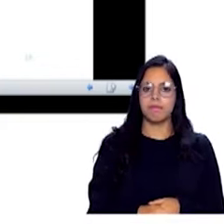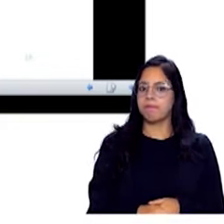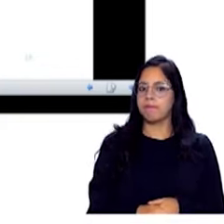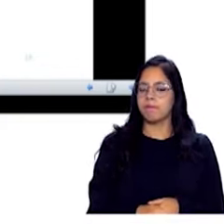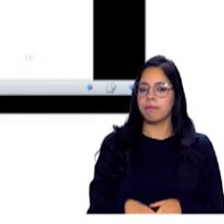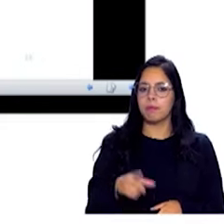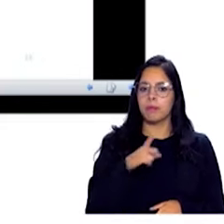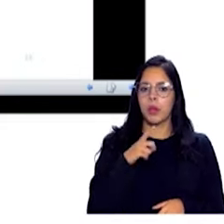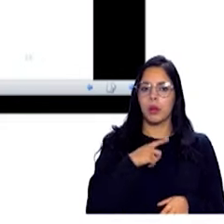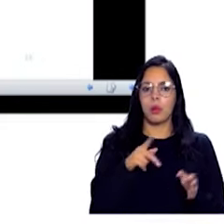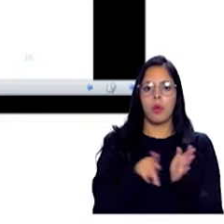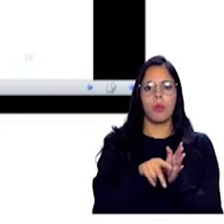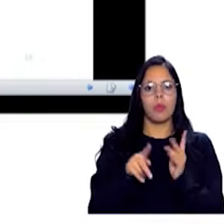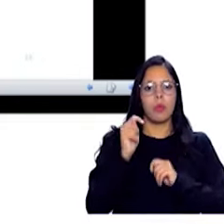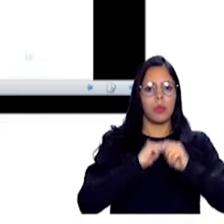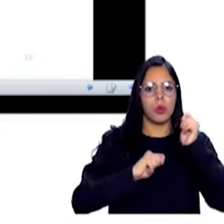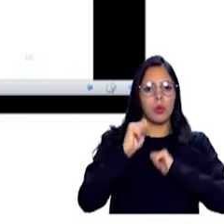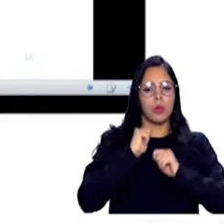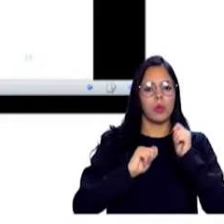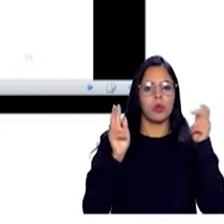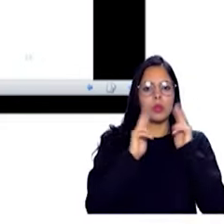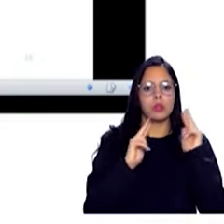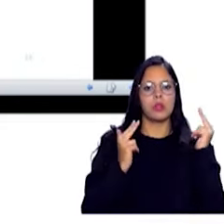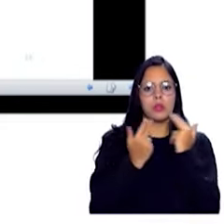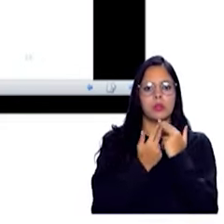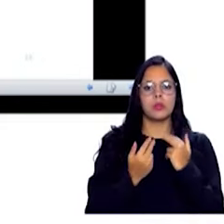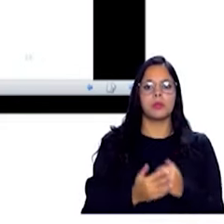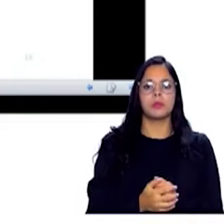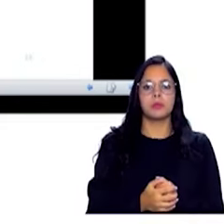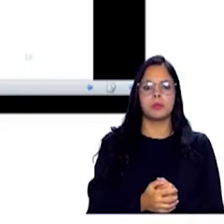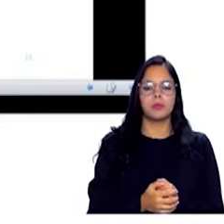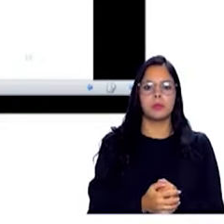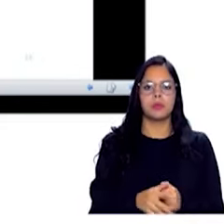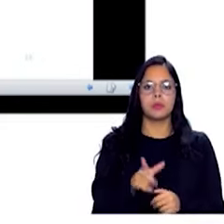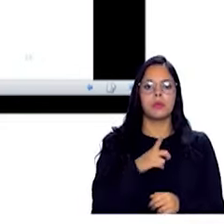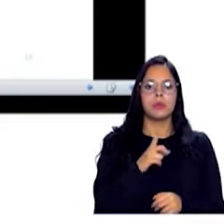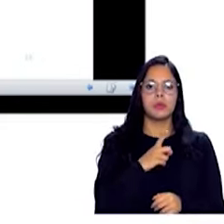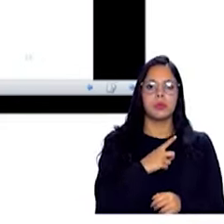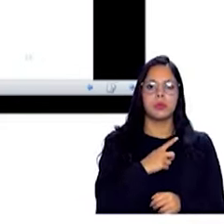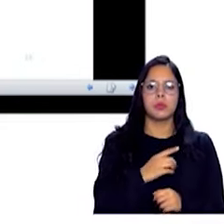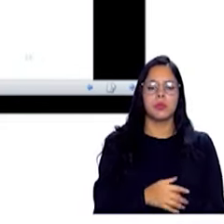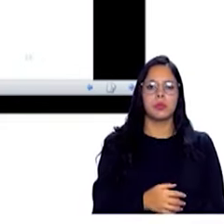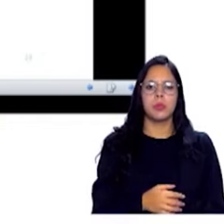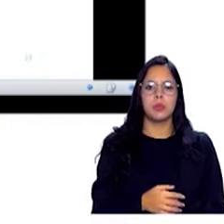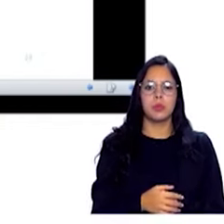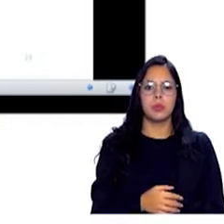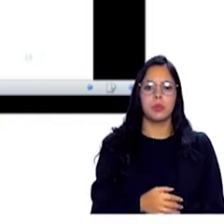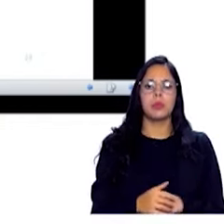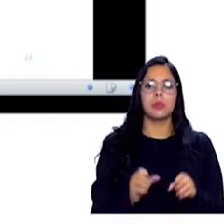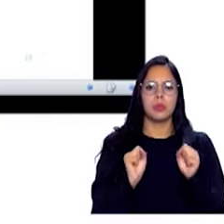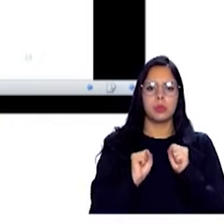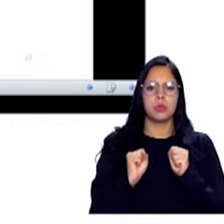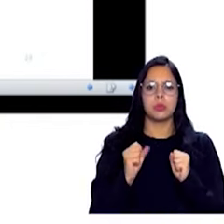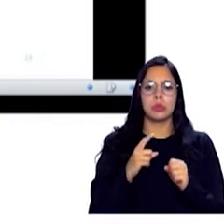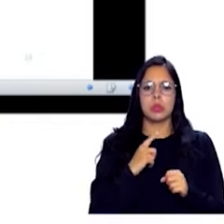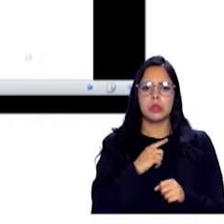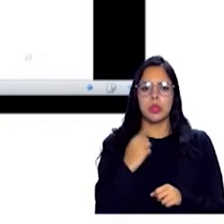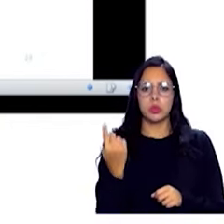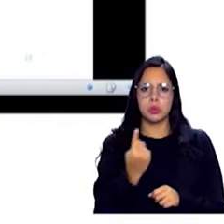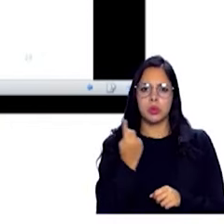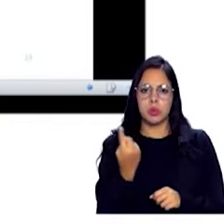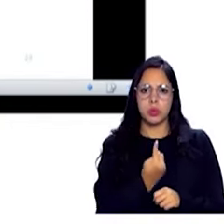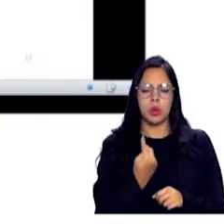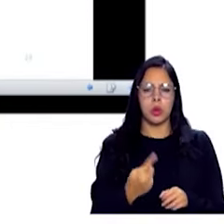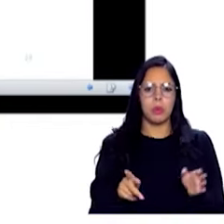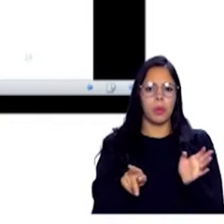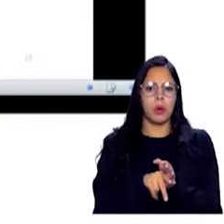riguarda qualsiasi questione di diritto anche se isolata o relativa a una sola controversia ma Il controllo in sede di rinvio pregiudiziale